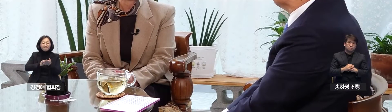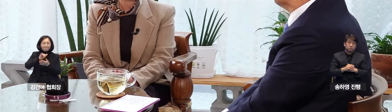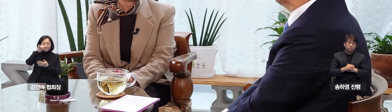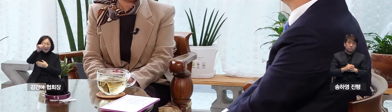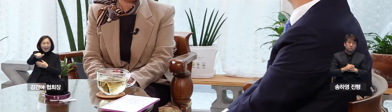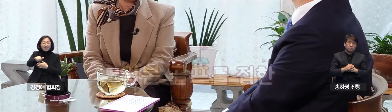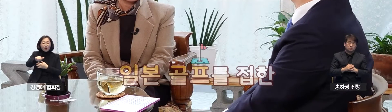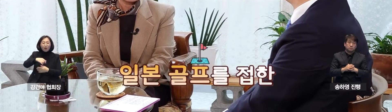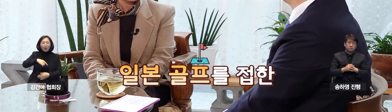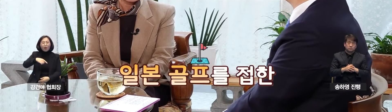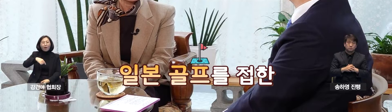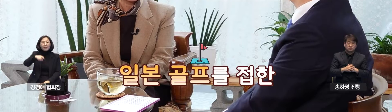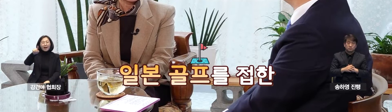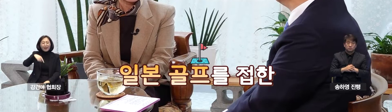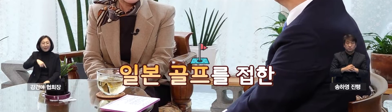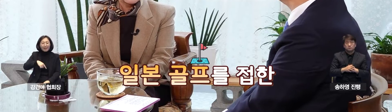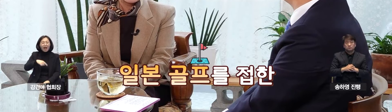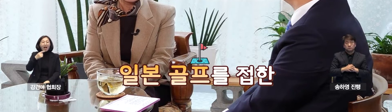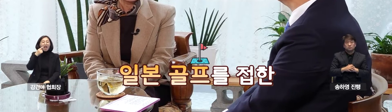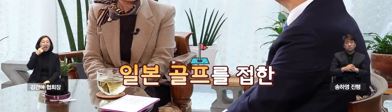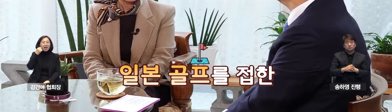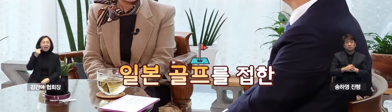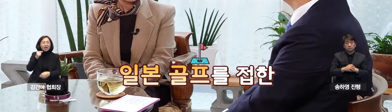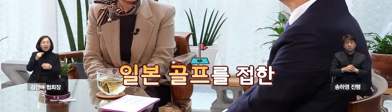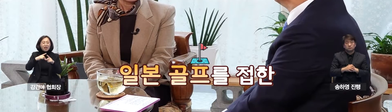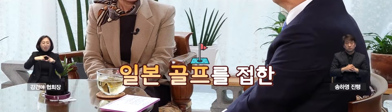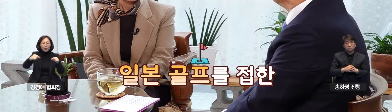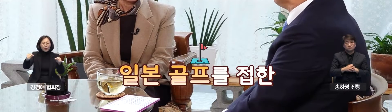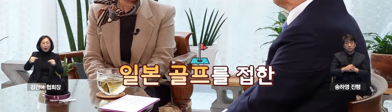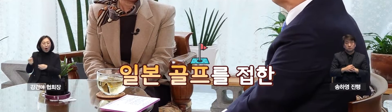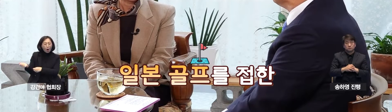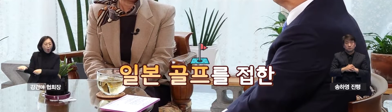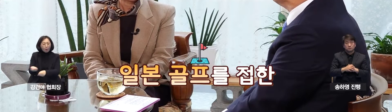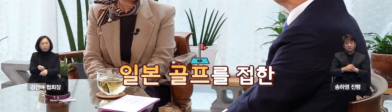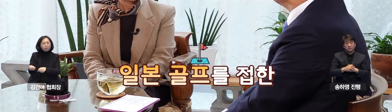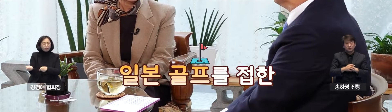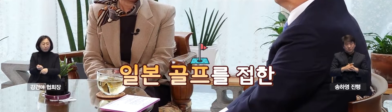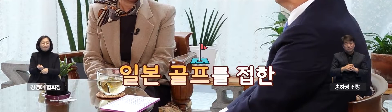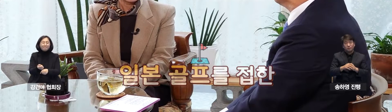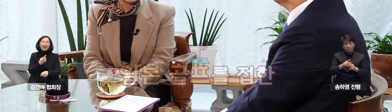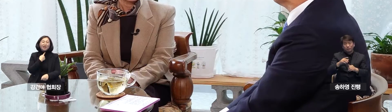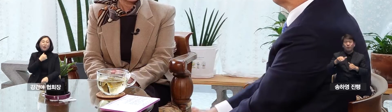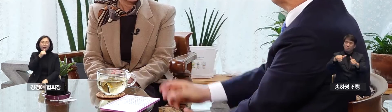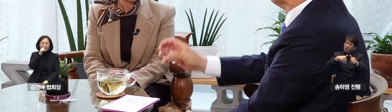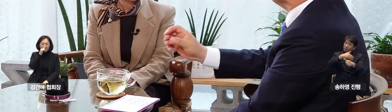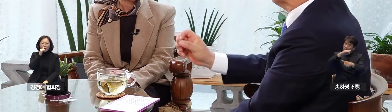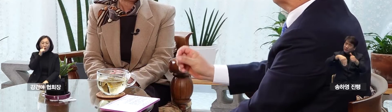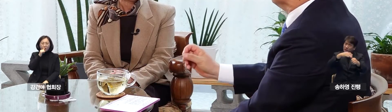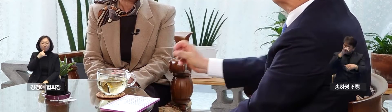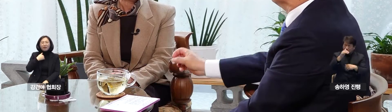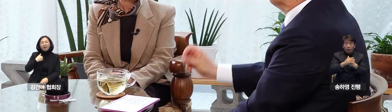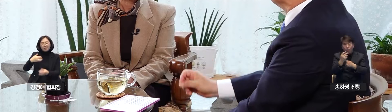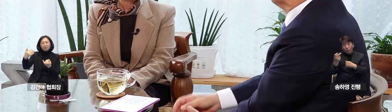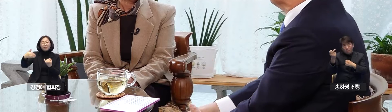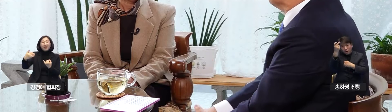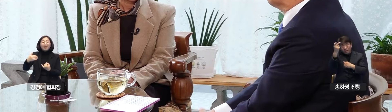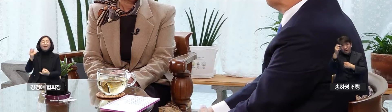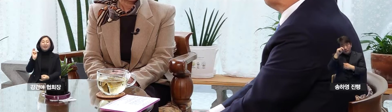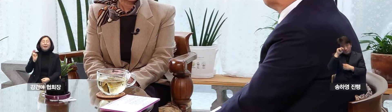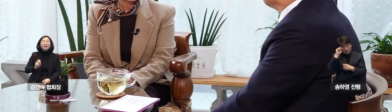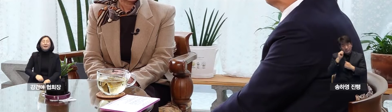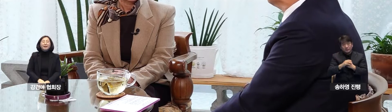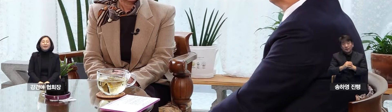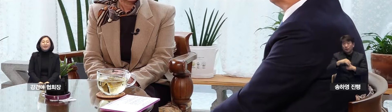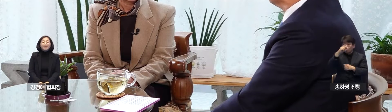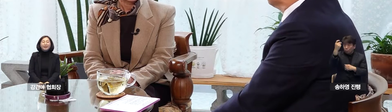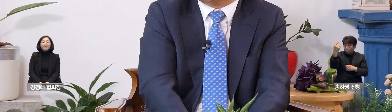하면서 골프를 일본 골프를 접하게 돼서 배경이 있으셨구나. 네. 그러니까 오라버니가